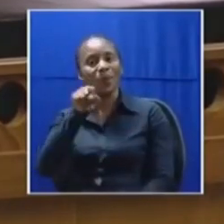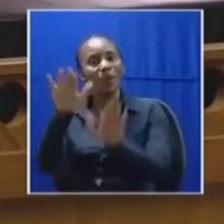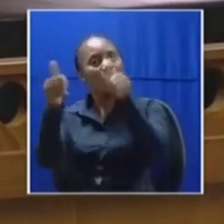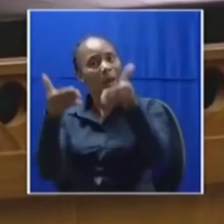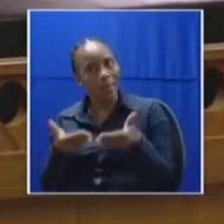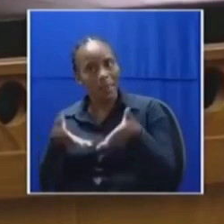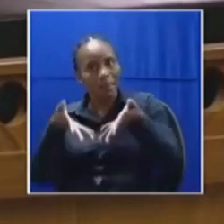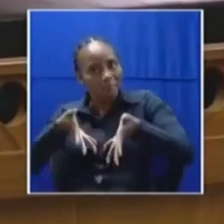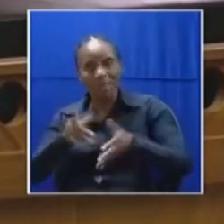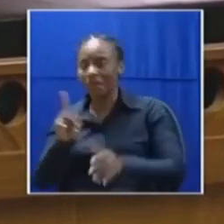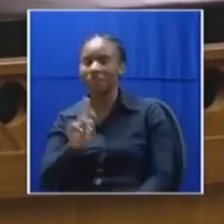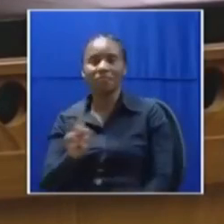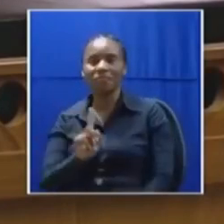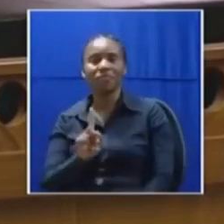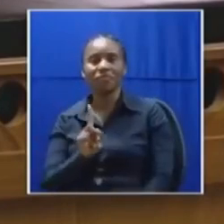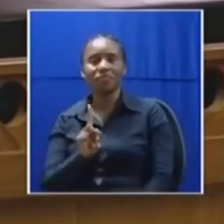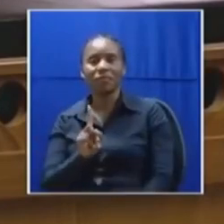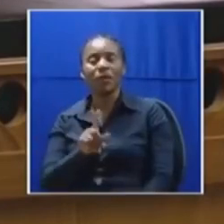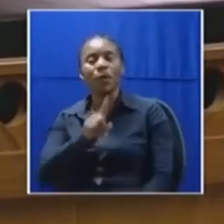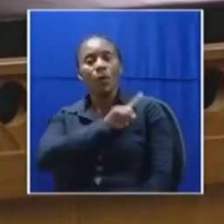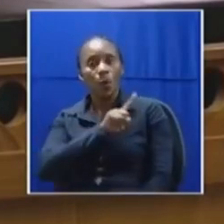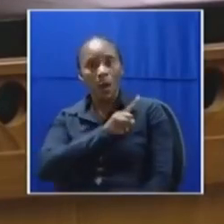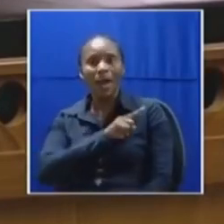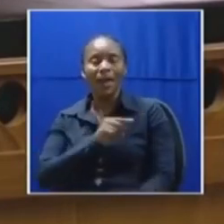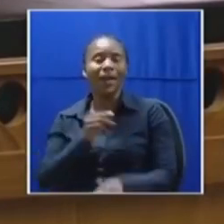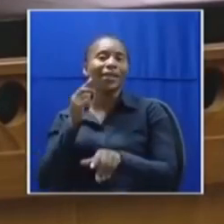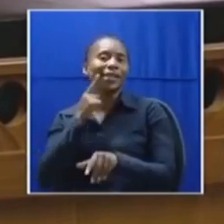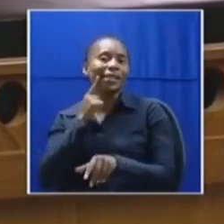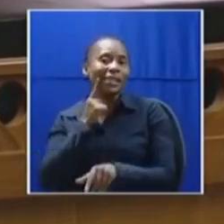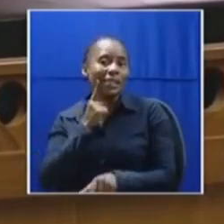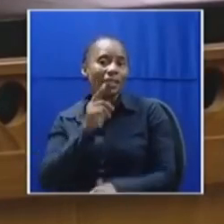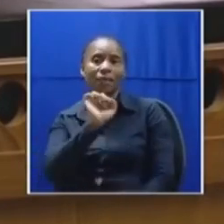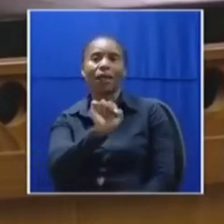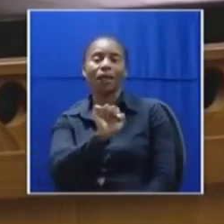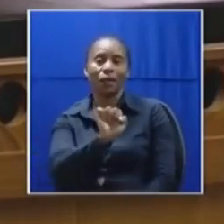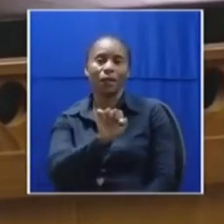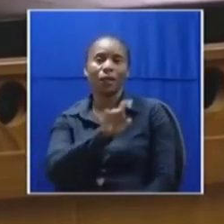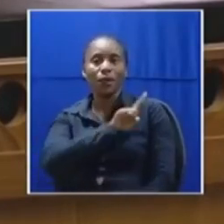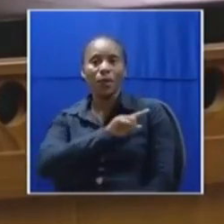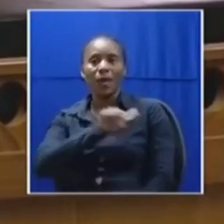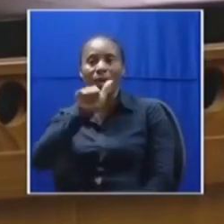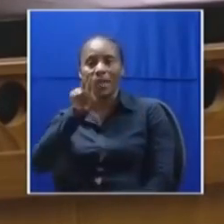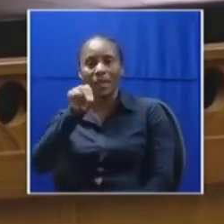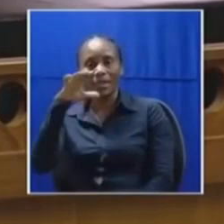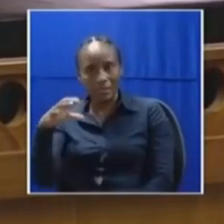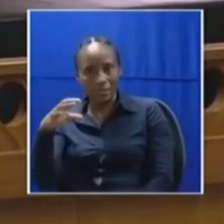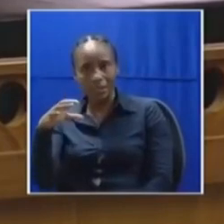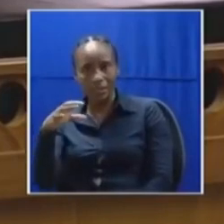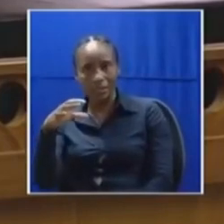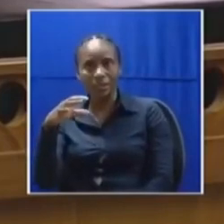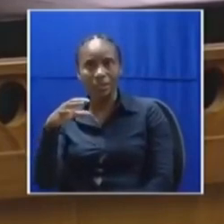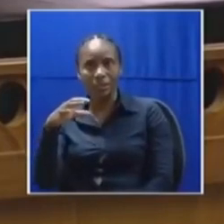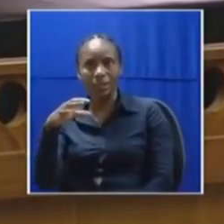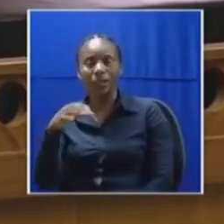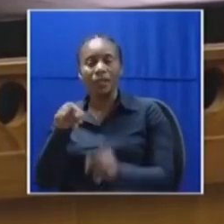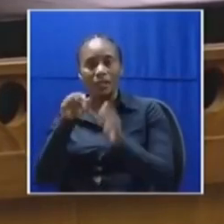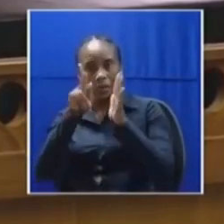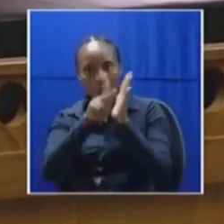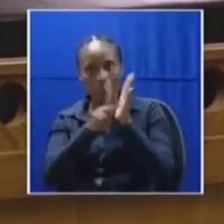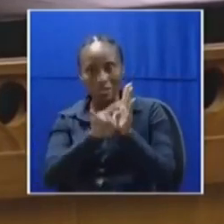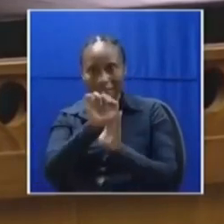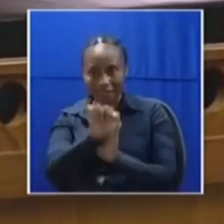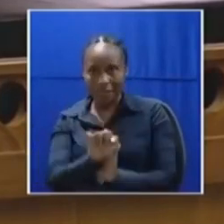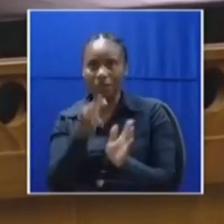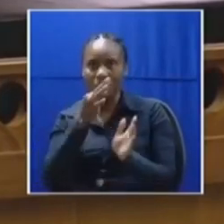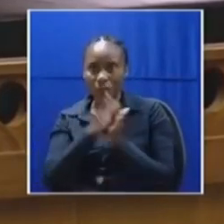van belang is. Hy is nie bang om homself in die spervuur te sit nie, en hy is ook nie bang om vrae van die publiek te neem nie, en het al